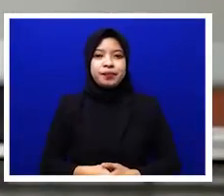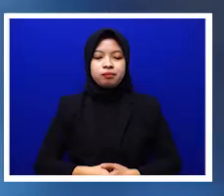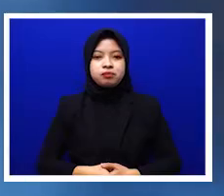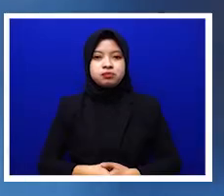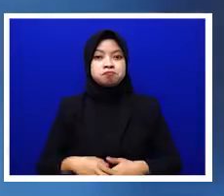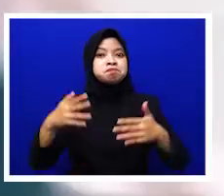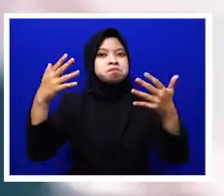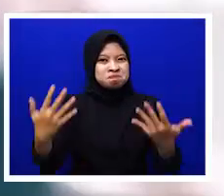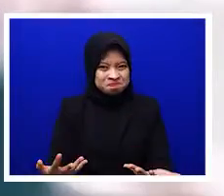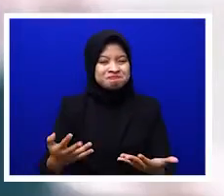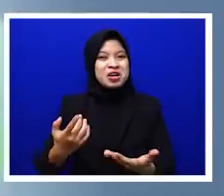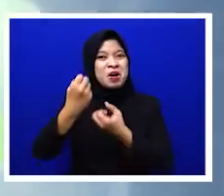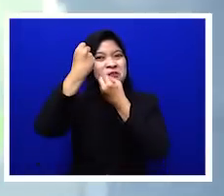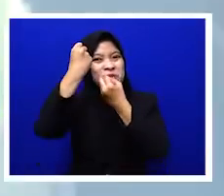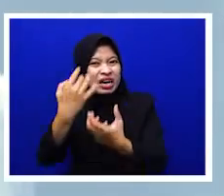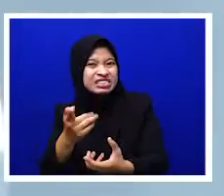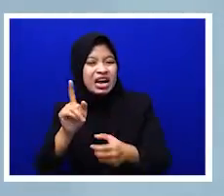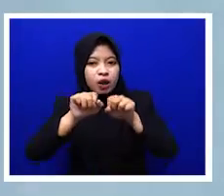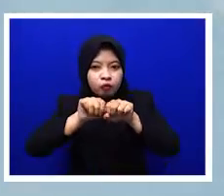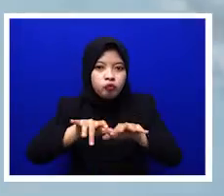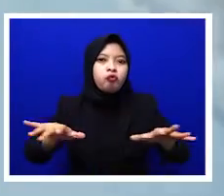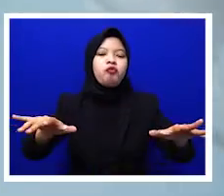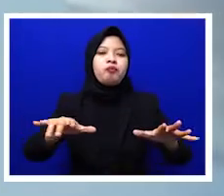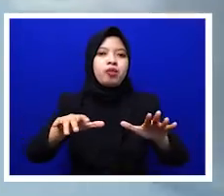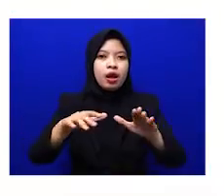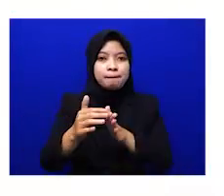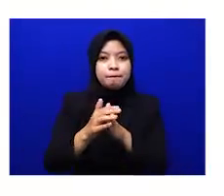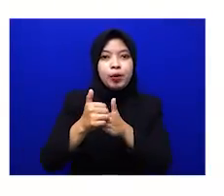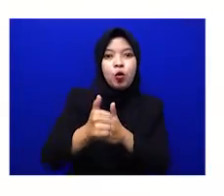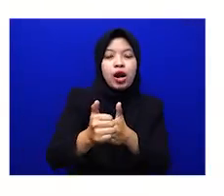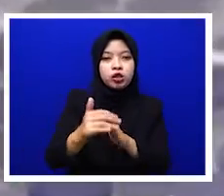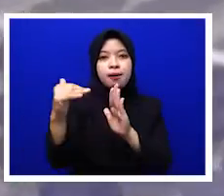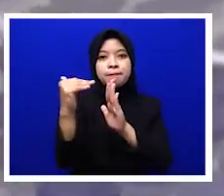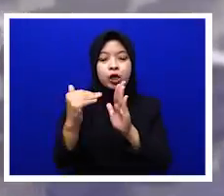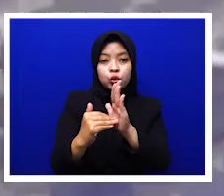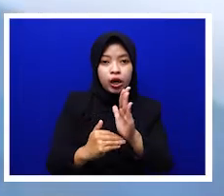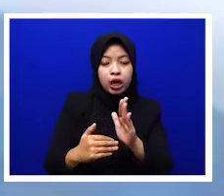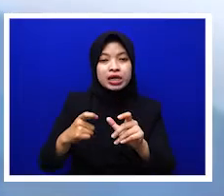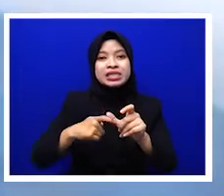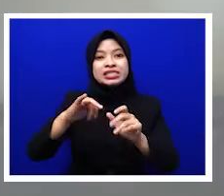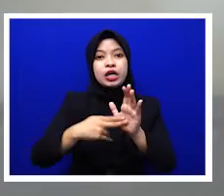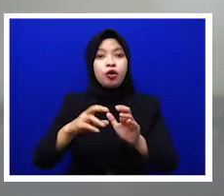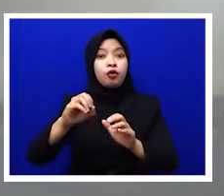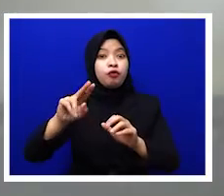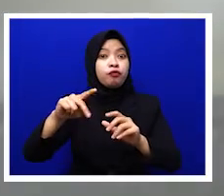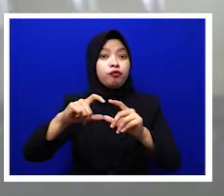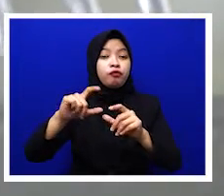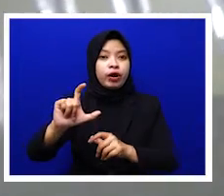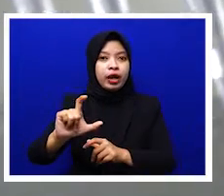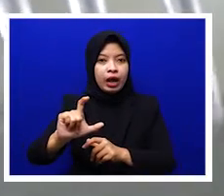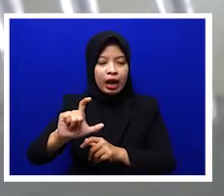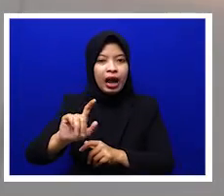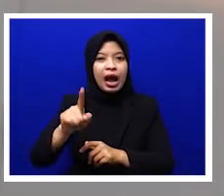Belum lama ini, beredar sebuah informasi yang merupakan daftar pedoman atau prosedur pemberian vaksin Sinovac yang diklaim dirilis oleh Beijing